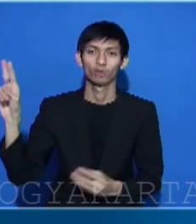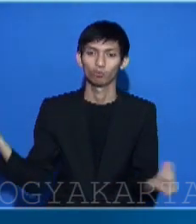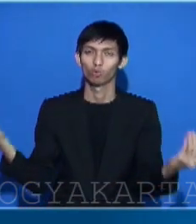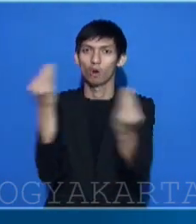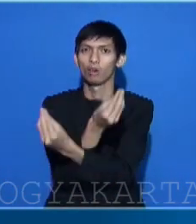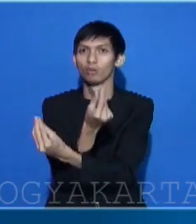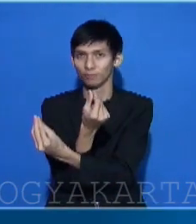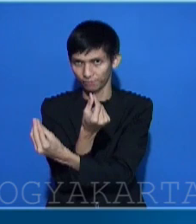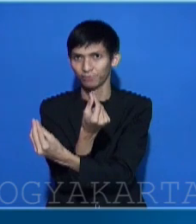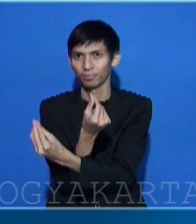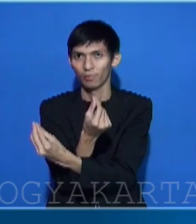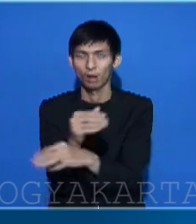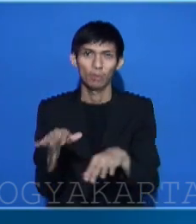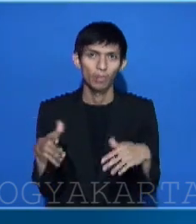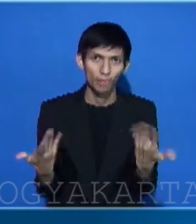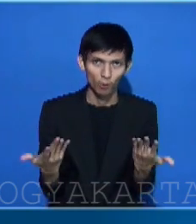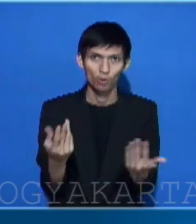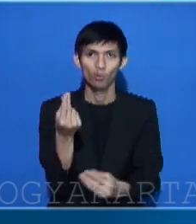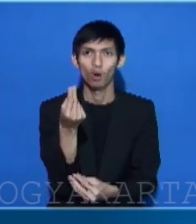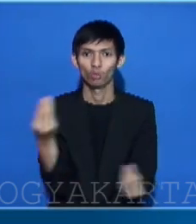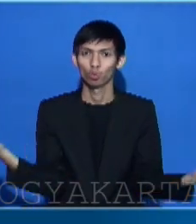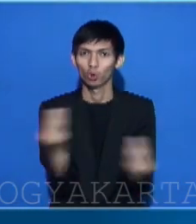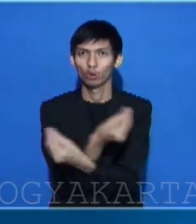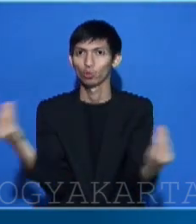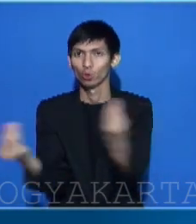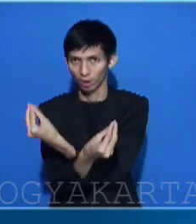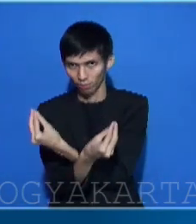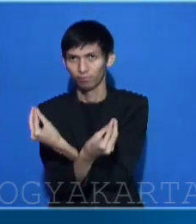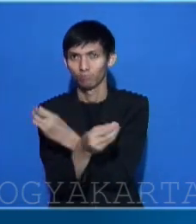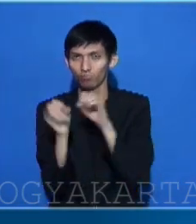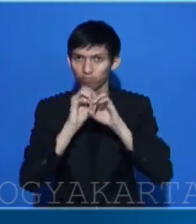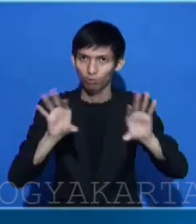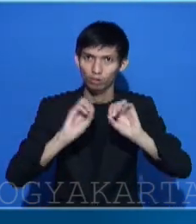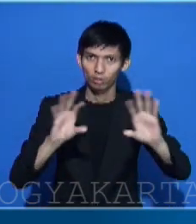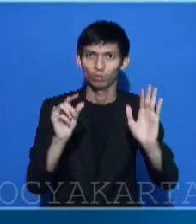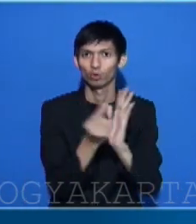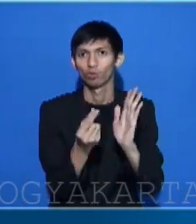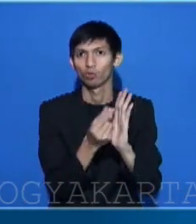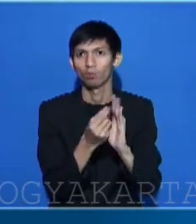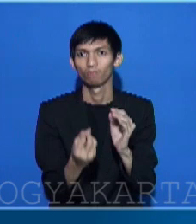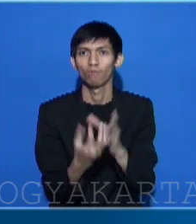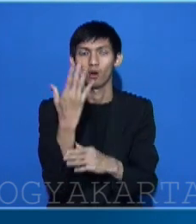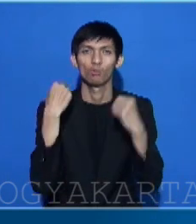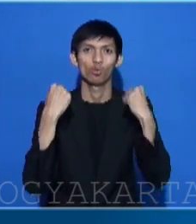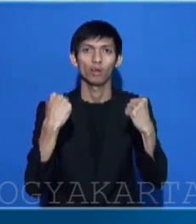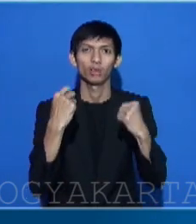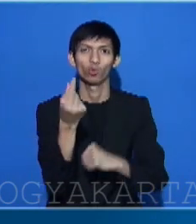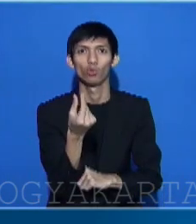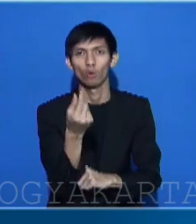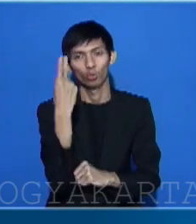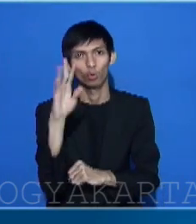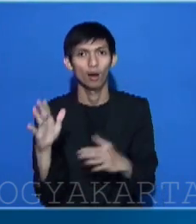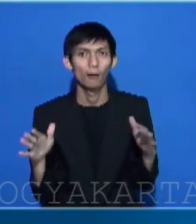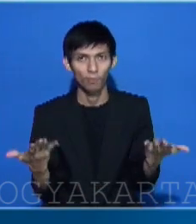lebih dikenal money changer. Salah satunya melalui sosialisasi Undang-Undang Pengembangan dan Penguatan Sektor Keuangan bagi pelaku